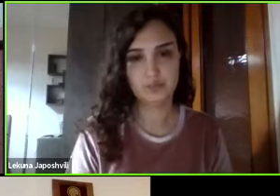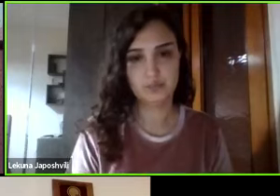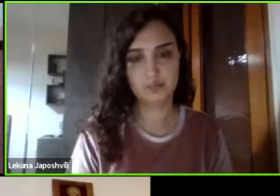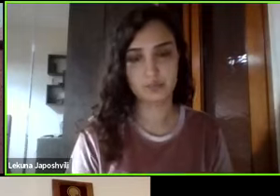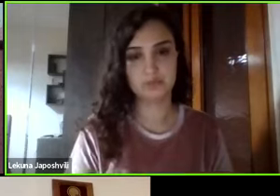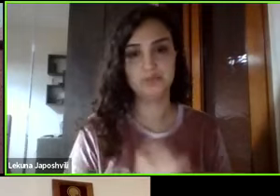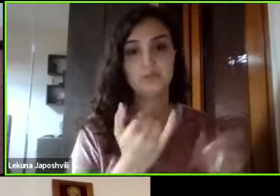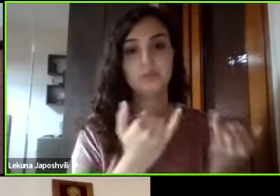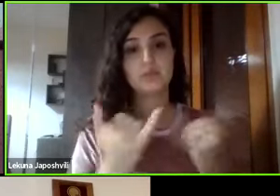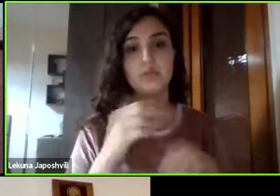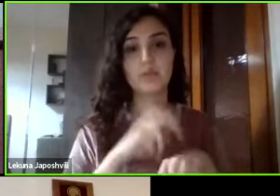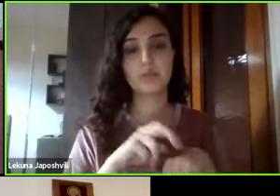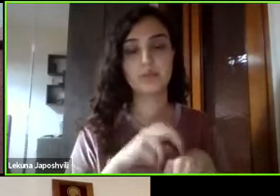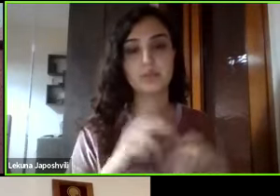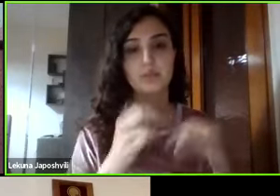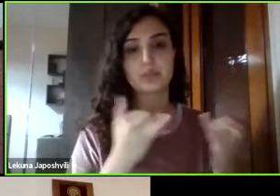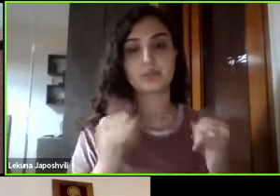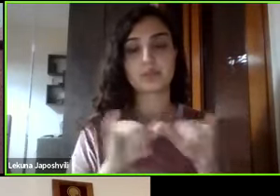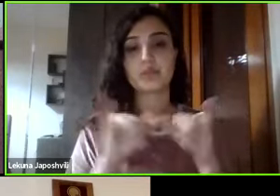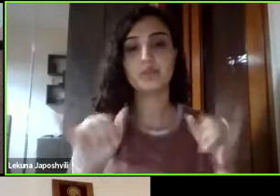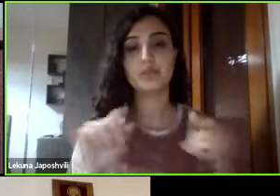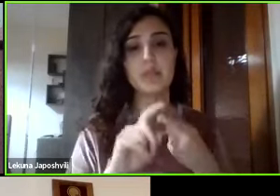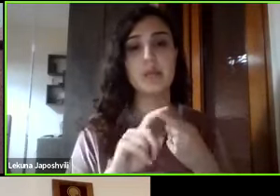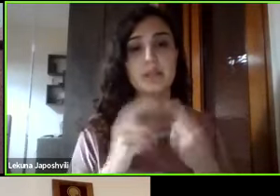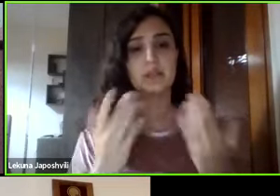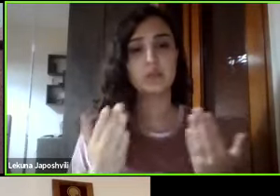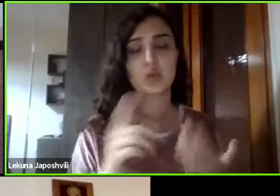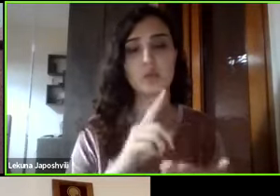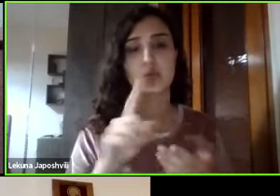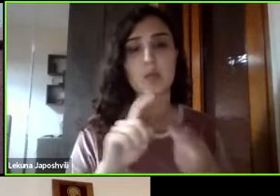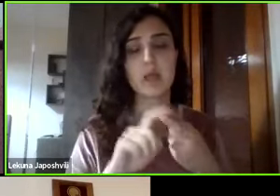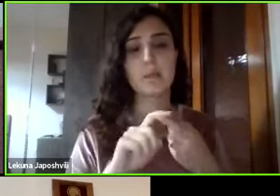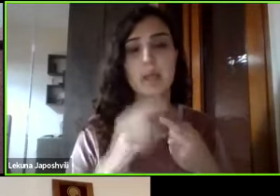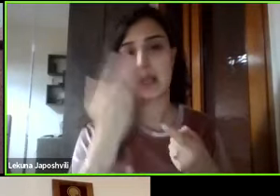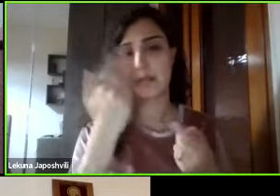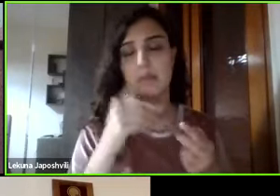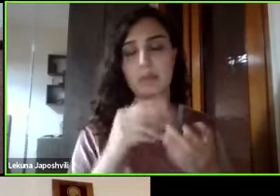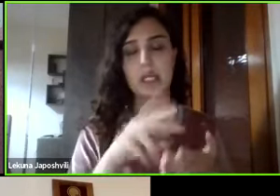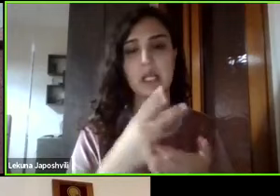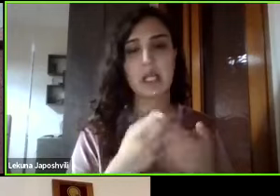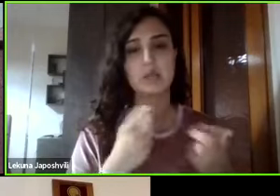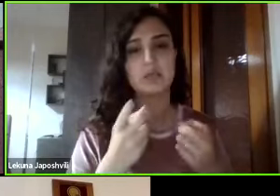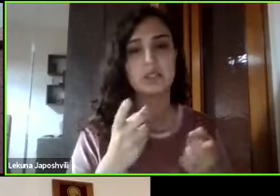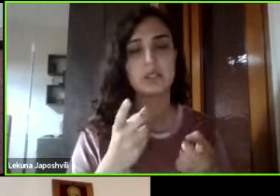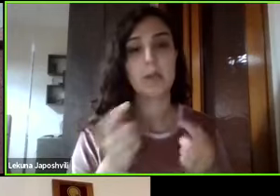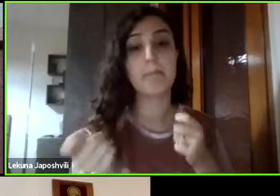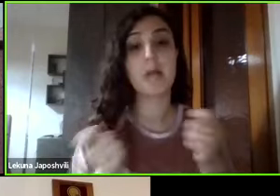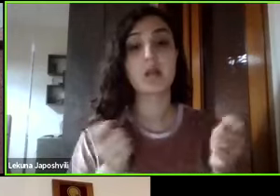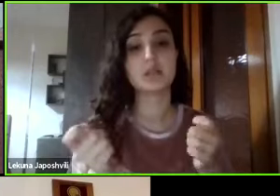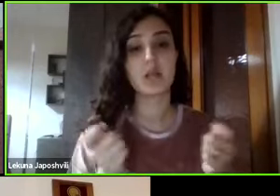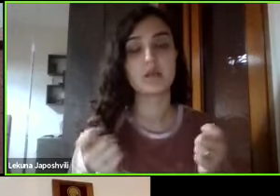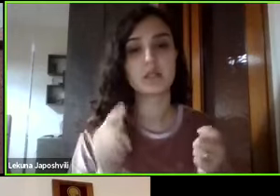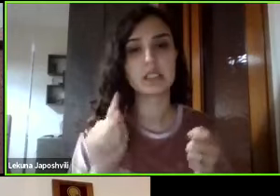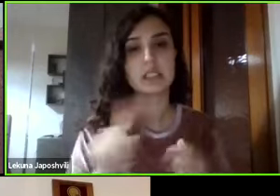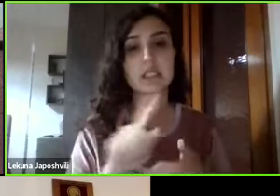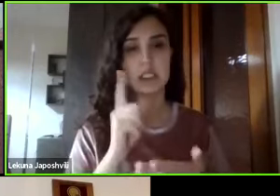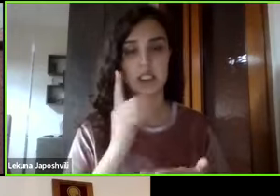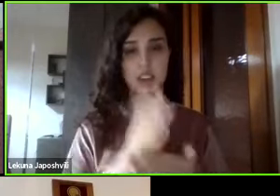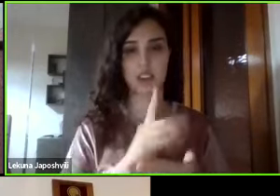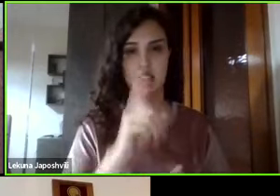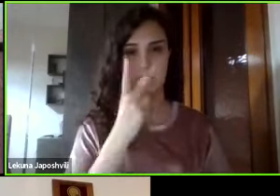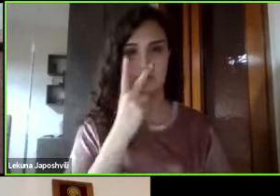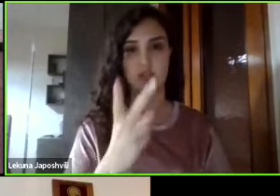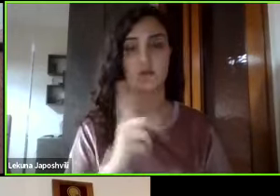დღევანდელი მედიცინის, დღევანდელი ეპილეპტოლოგიის, რომ ეპილეფსი არ არის ეპილეფსია მართლაც ის არის, რასაც ვხედავთ,